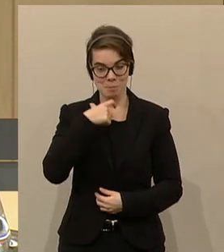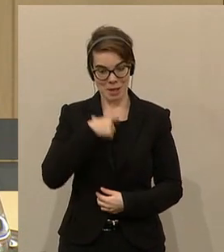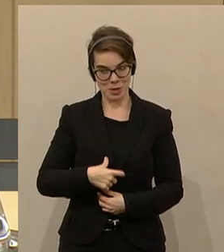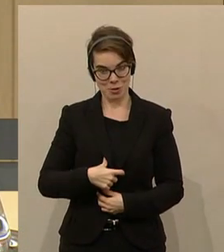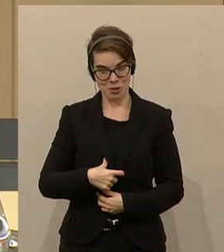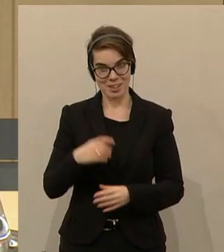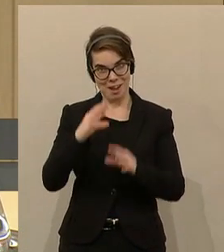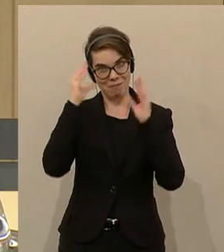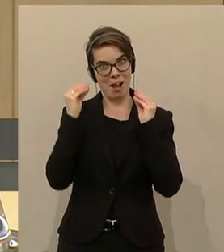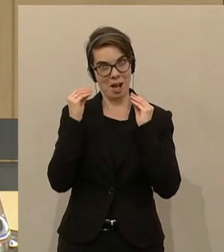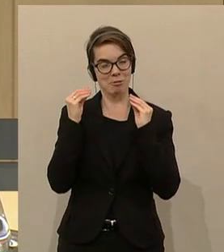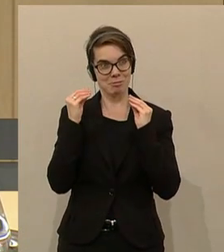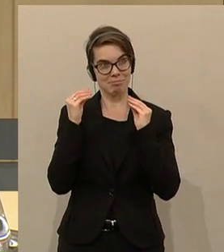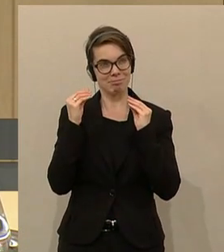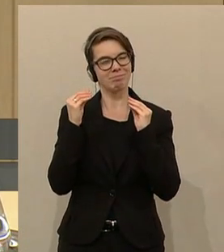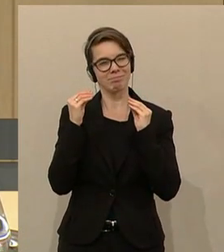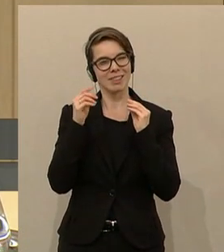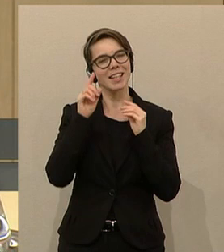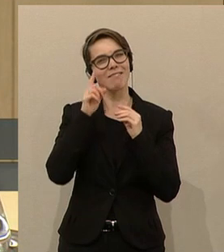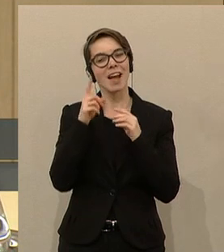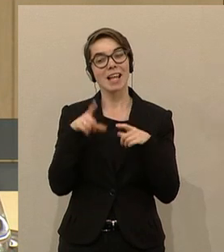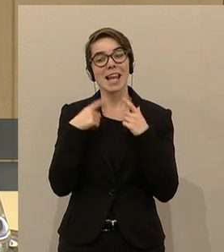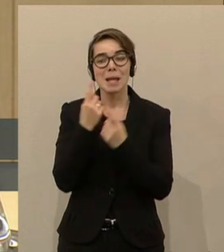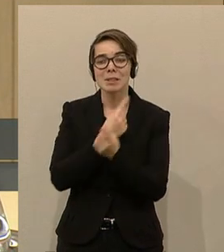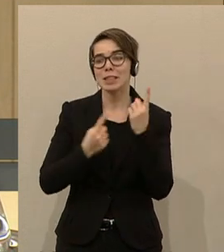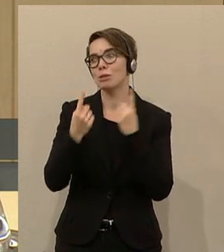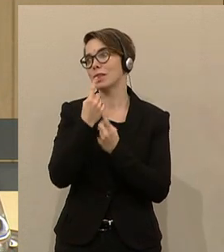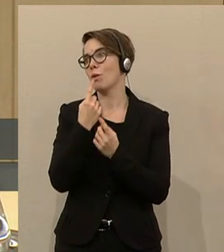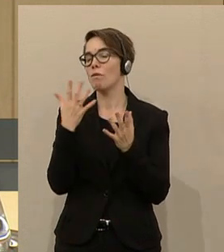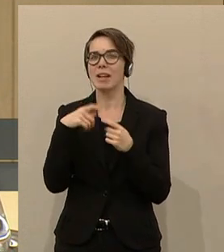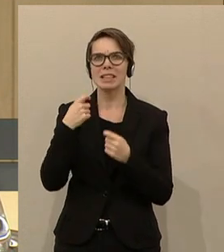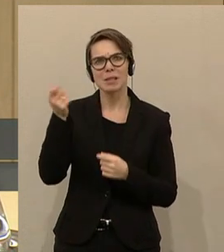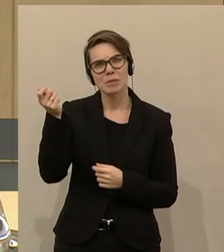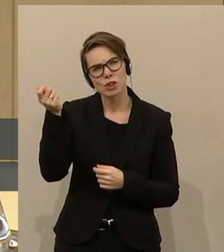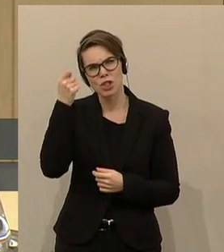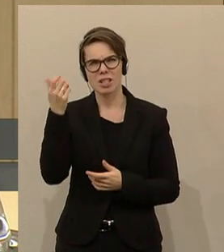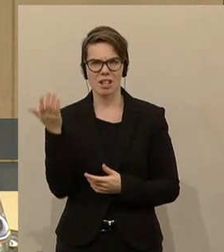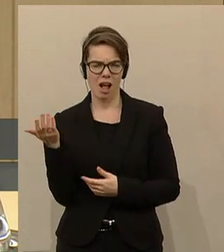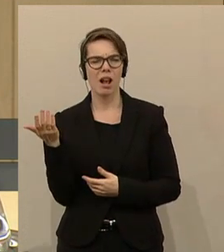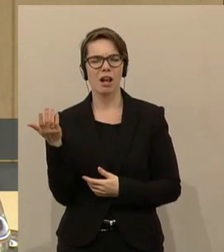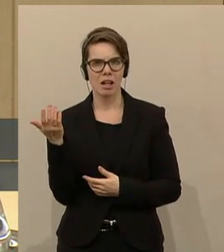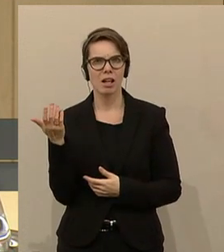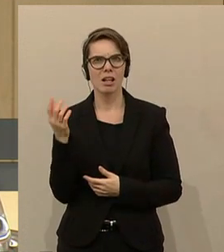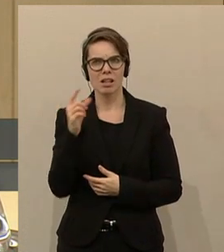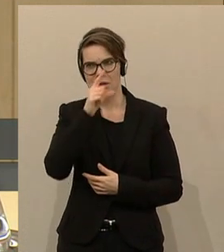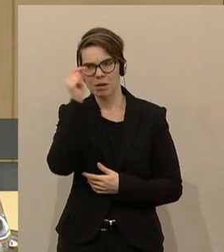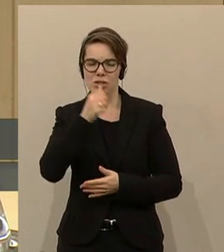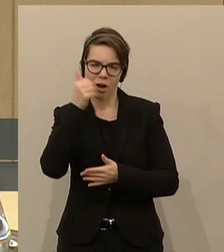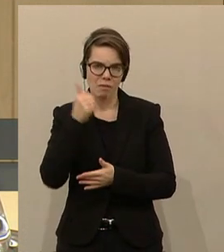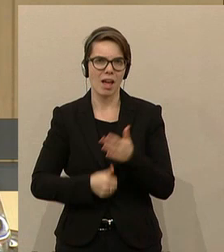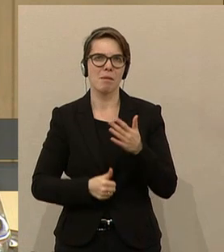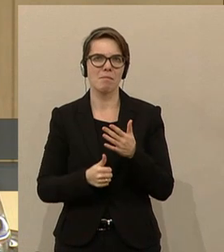Erfahrung und in welchen Lebenssituationen und mit welchen Schicksalsschlägen Menschen plötzlich konfrontiert werden